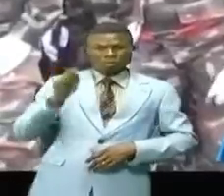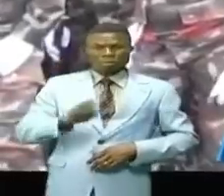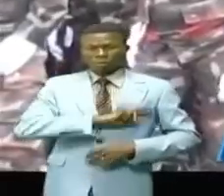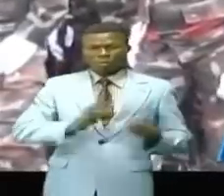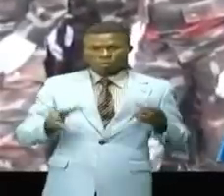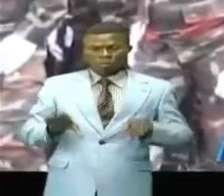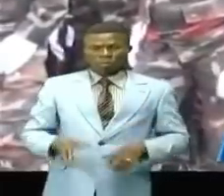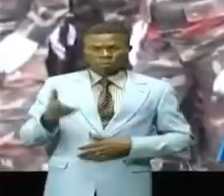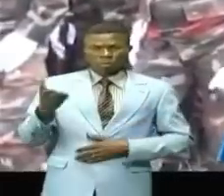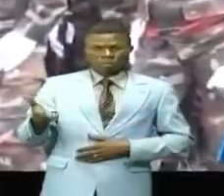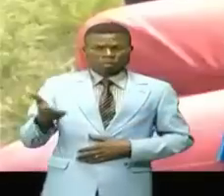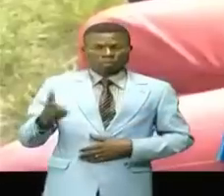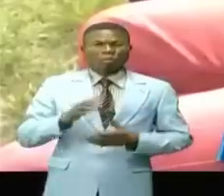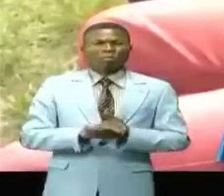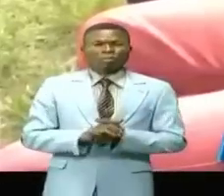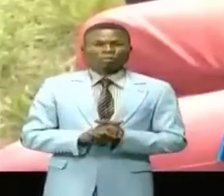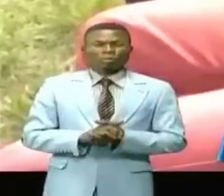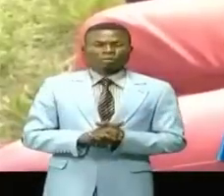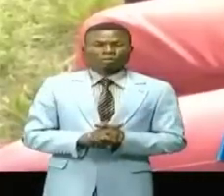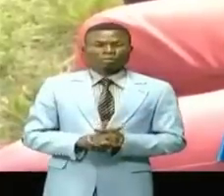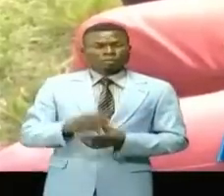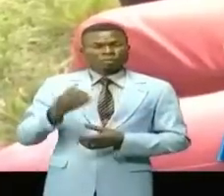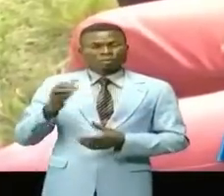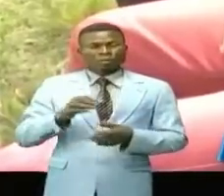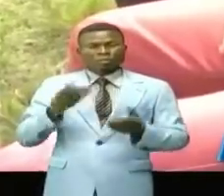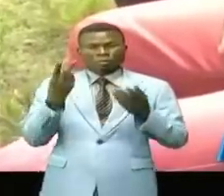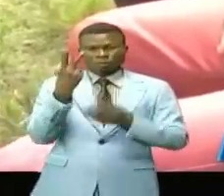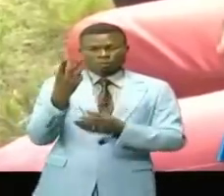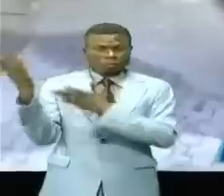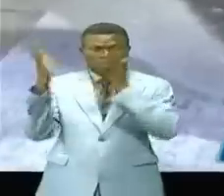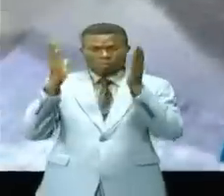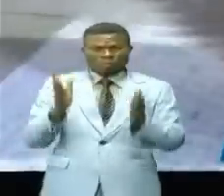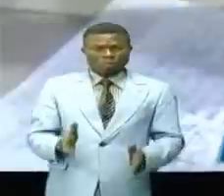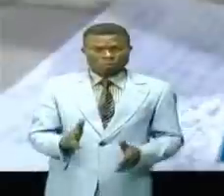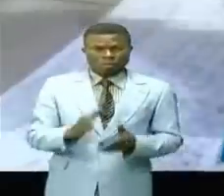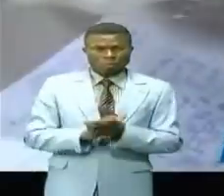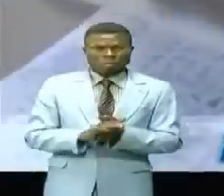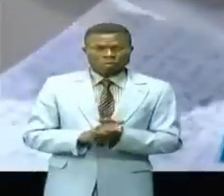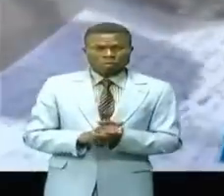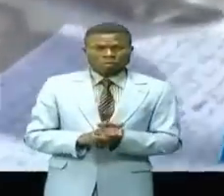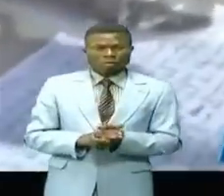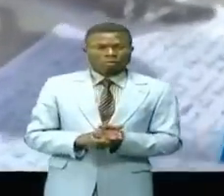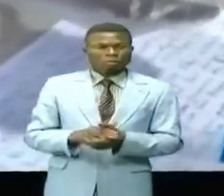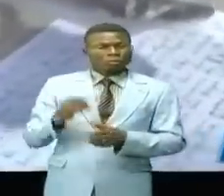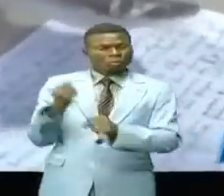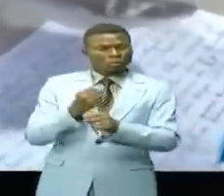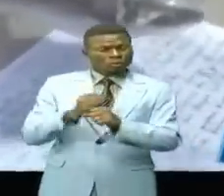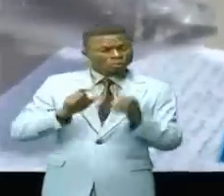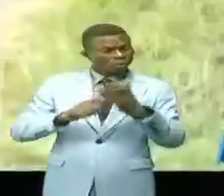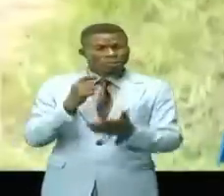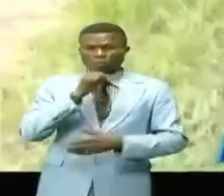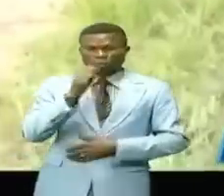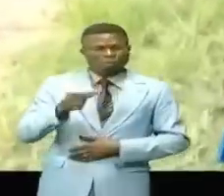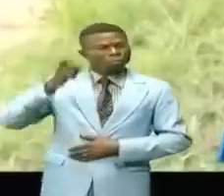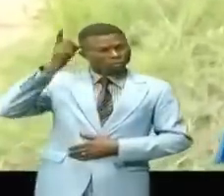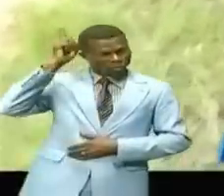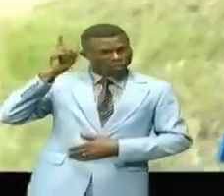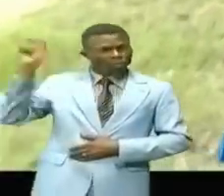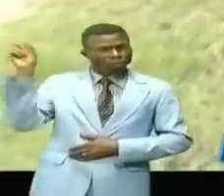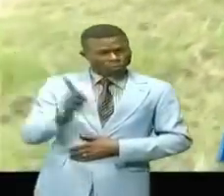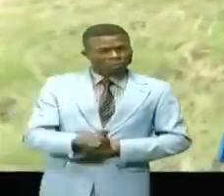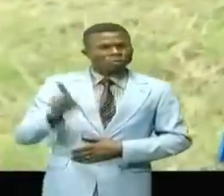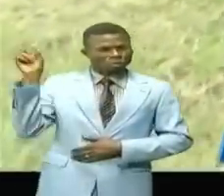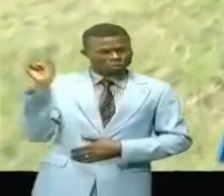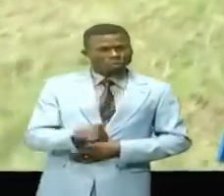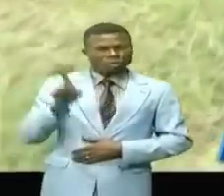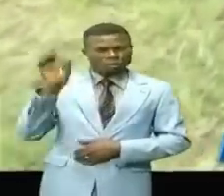République démocratique du Congo. Selon les deux trafiquants, ils ne sont pas à leur première opération. D'habitude, ils